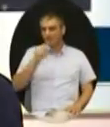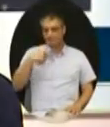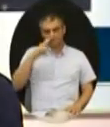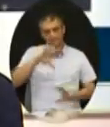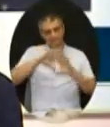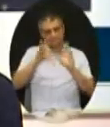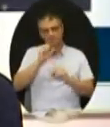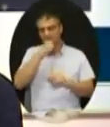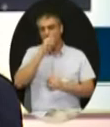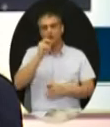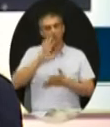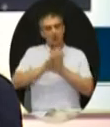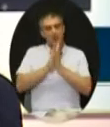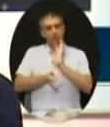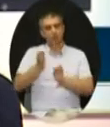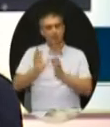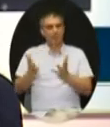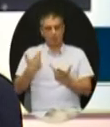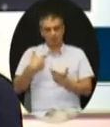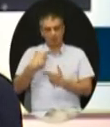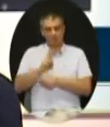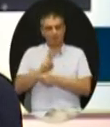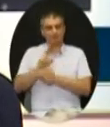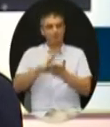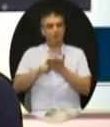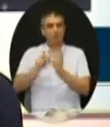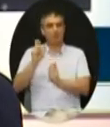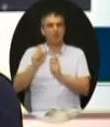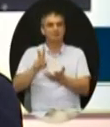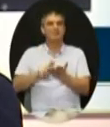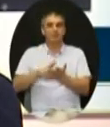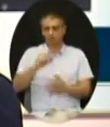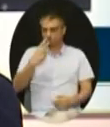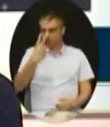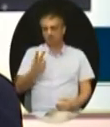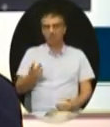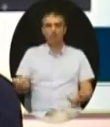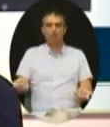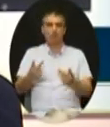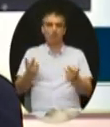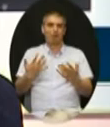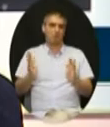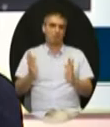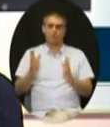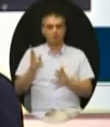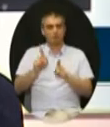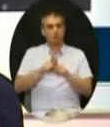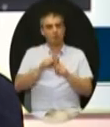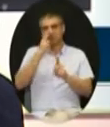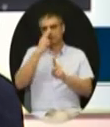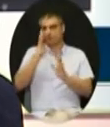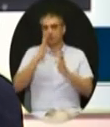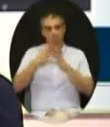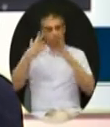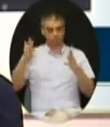מסתכלים על ההיסטוריה של המשפטיזציה, של איך שאנחנו מגנים על זכויות אדם ועל צדק, אפשר לראות בקלות את הניסיון